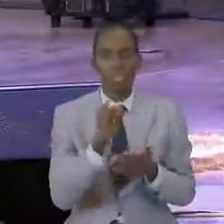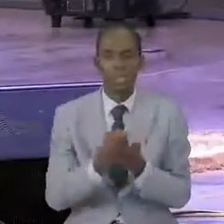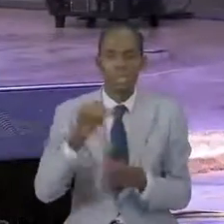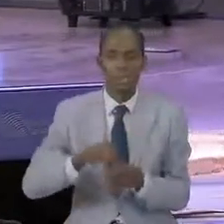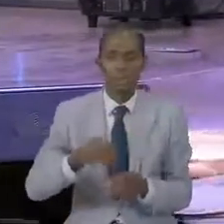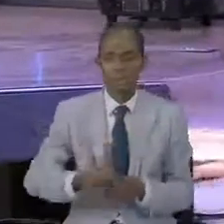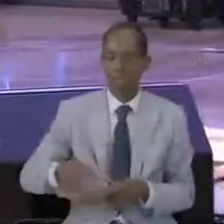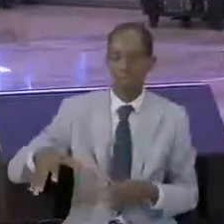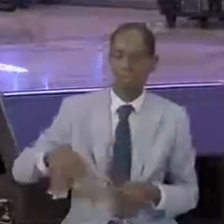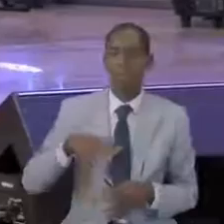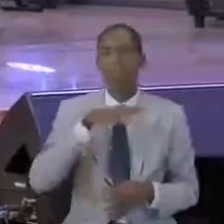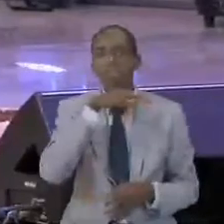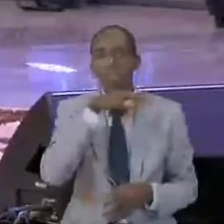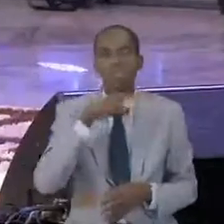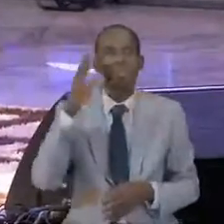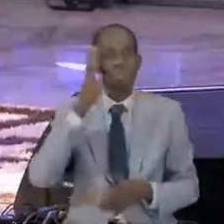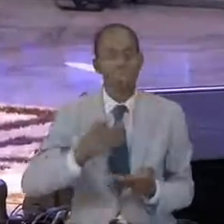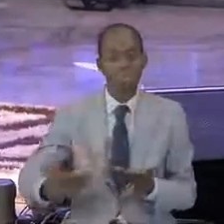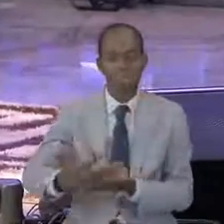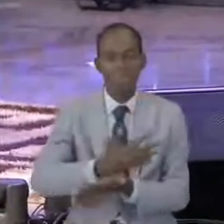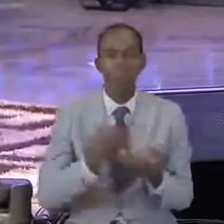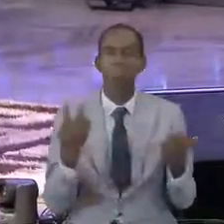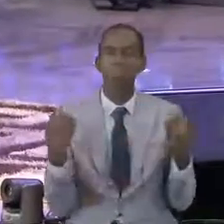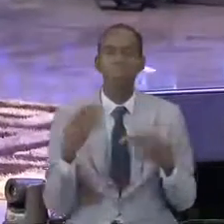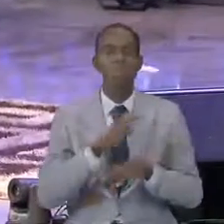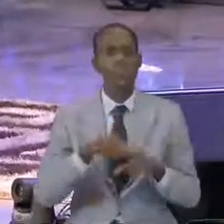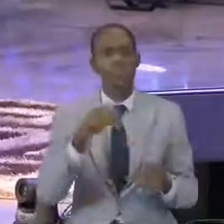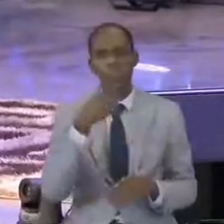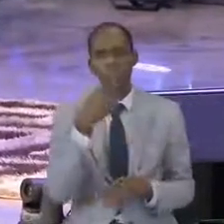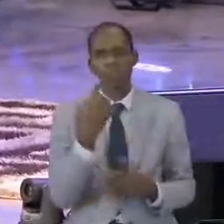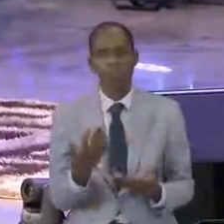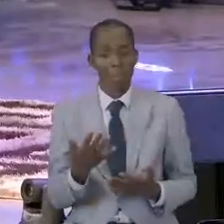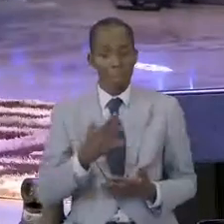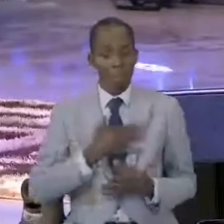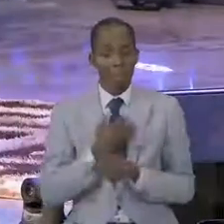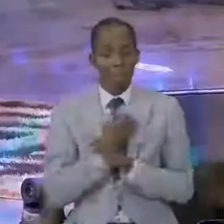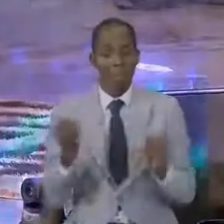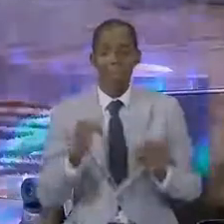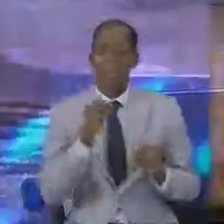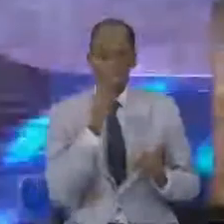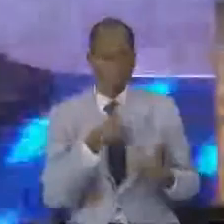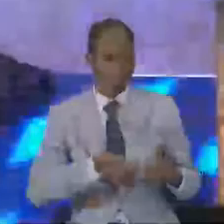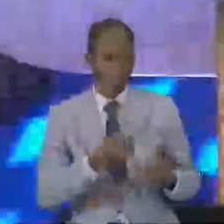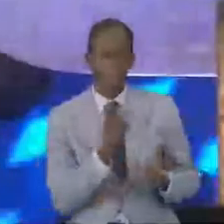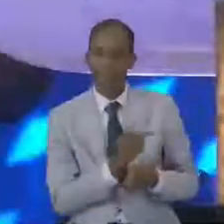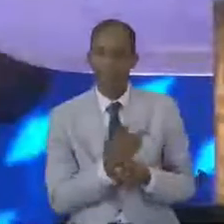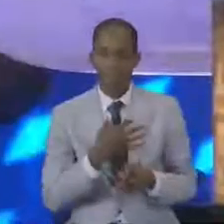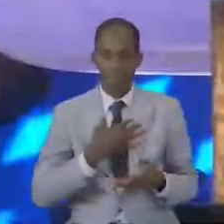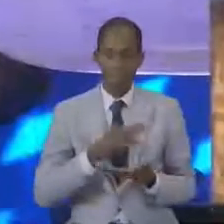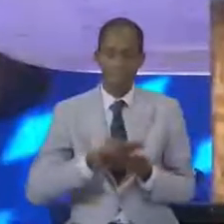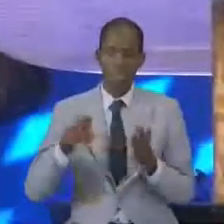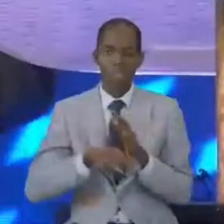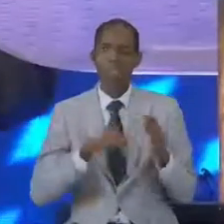celui qui sème celui qui sème les liquidité va moissonner la vanité pour dire